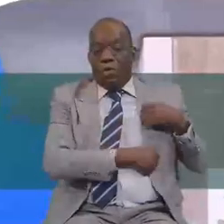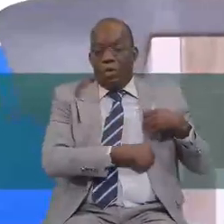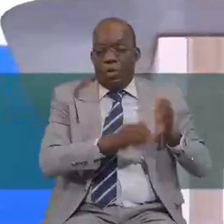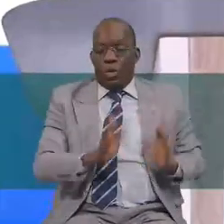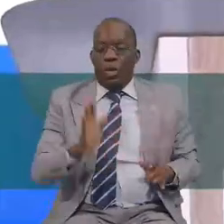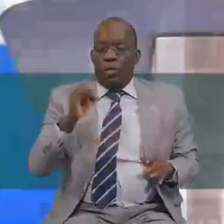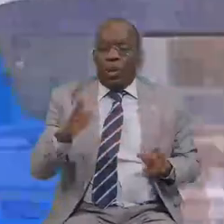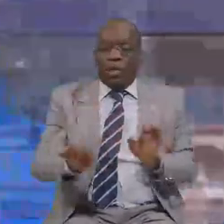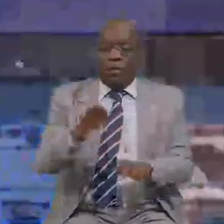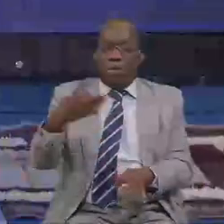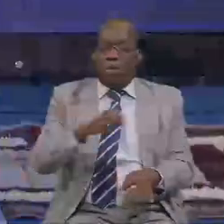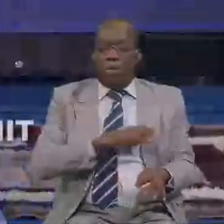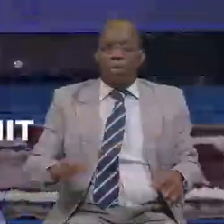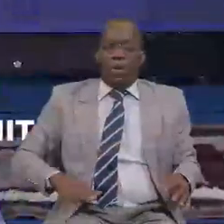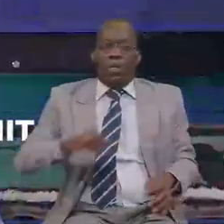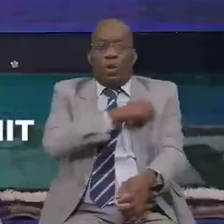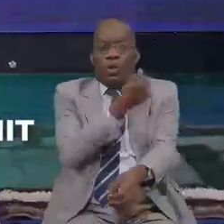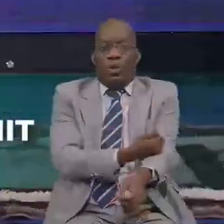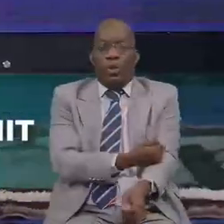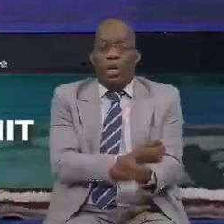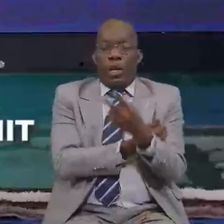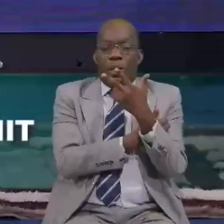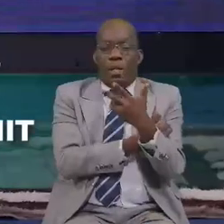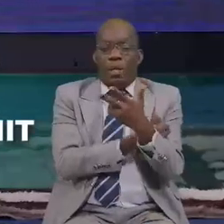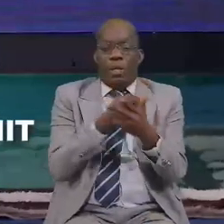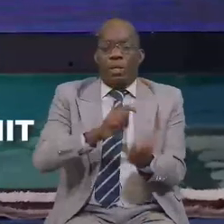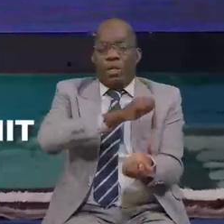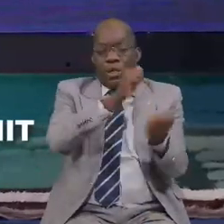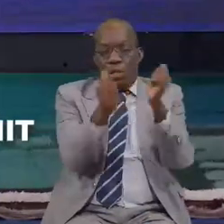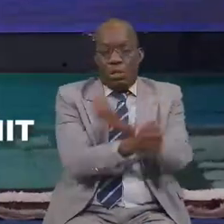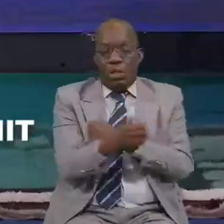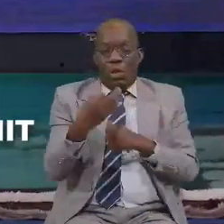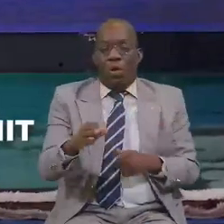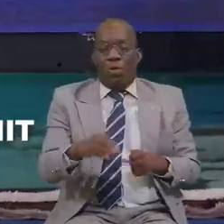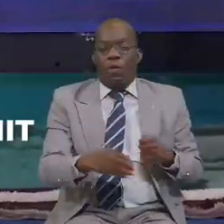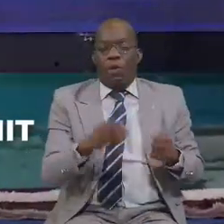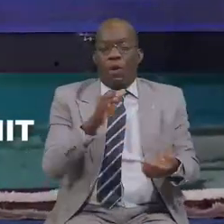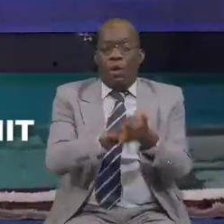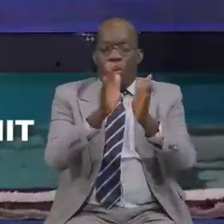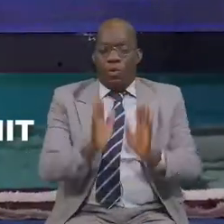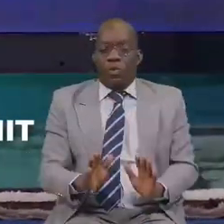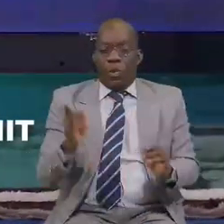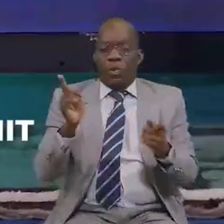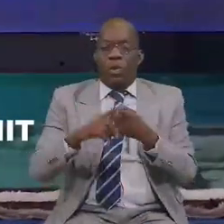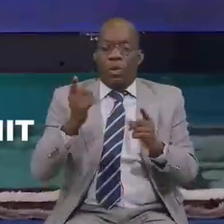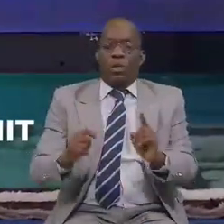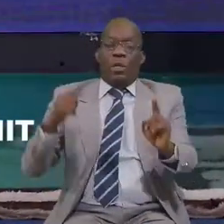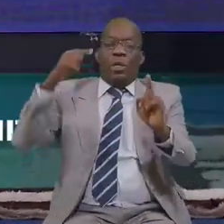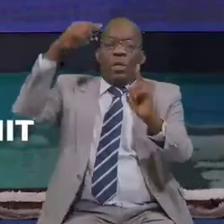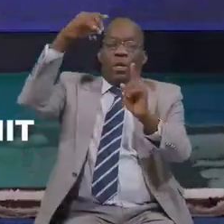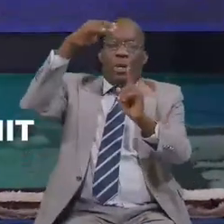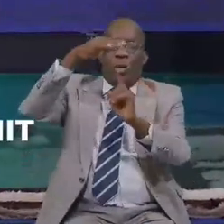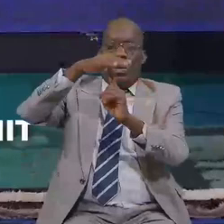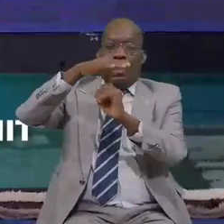l'apprivoisement, le domptage des soldats par l'esprit de l'autorité de Christ. Troisième point, c'est le transport des saints